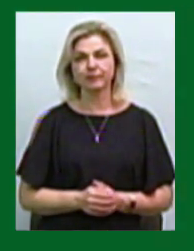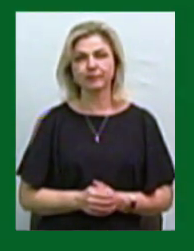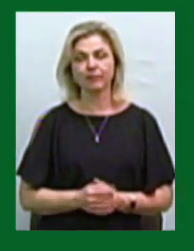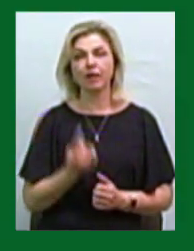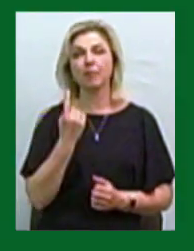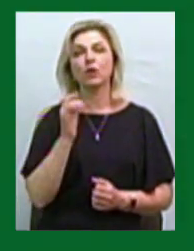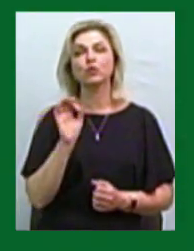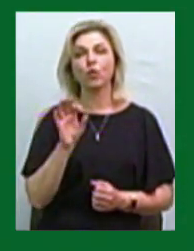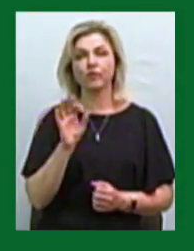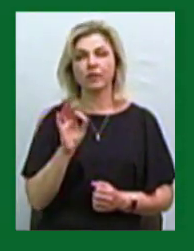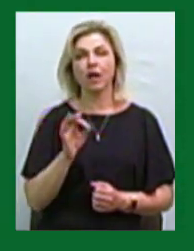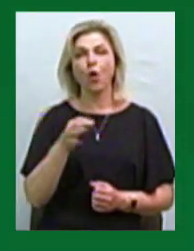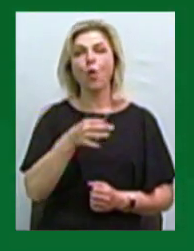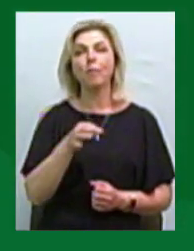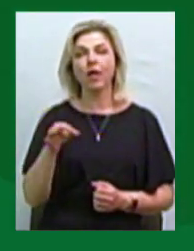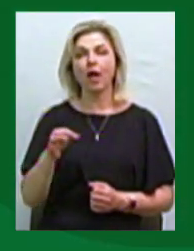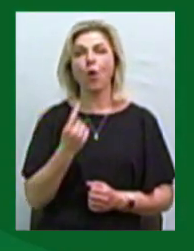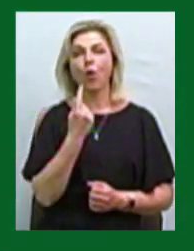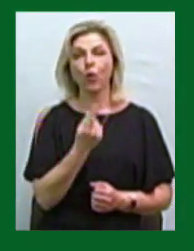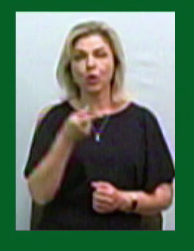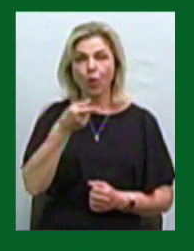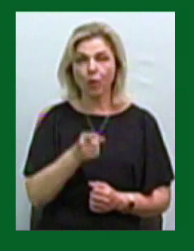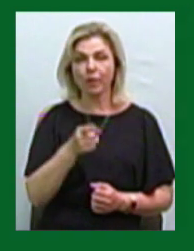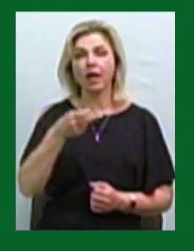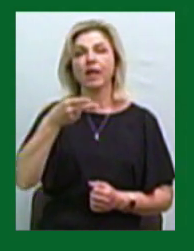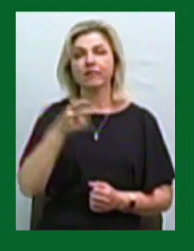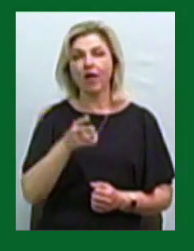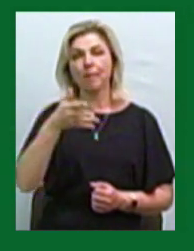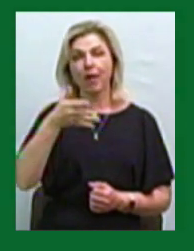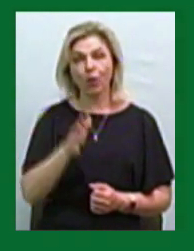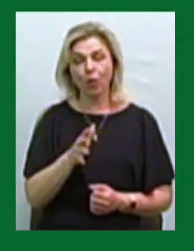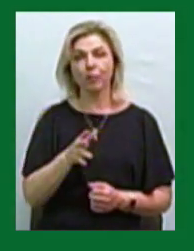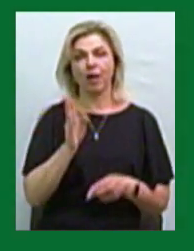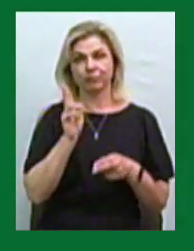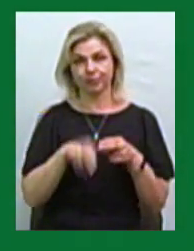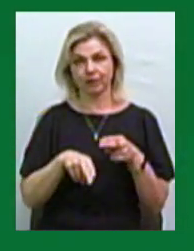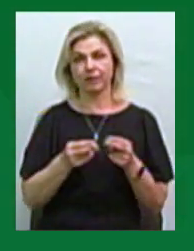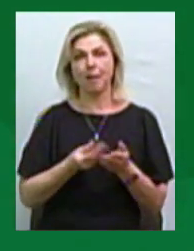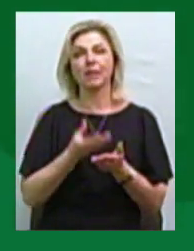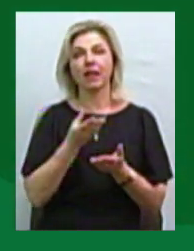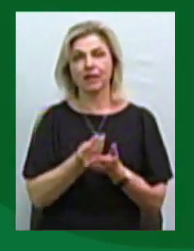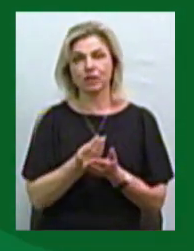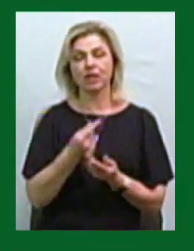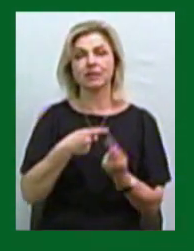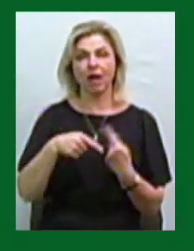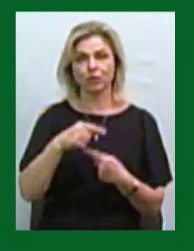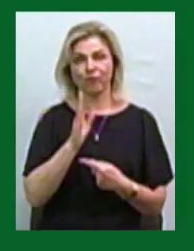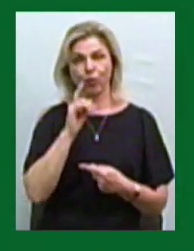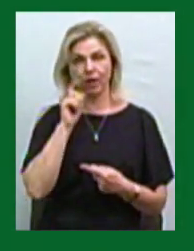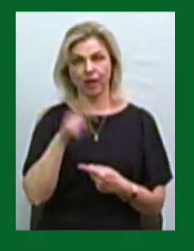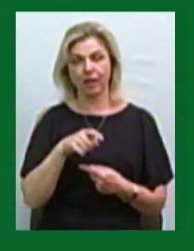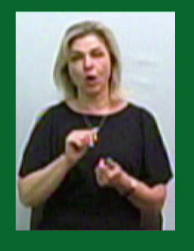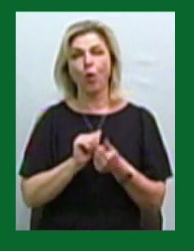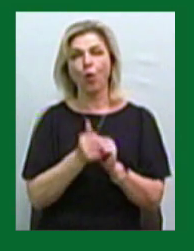З 1 жовтня монети номіналом 1, 2 та 5 копійок перестають бути платіжним засобом в Україні. Обмін